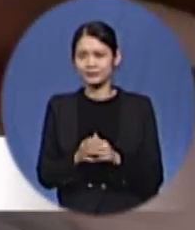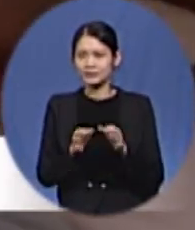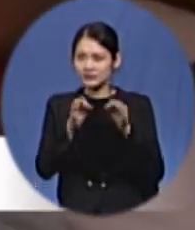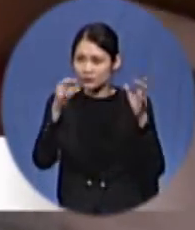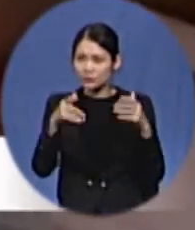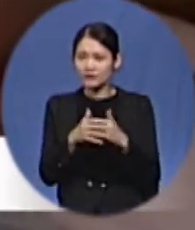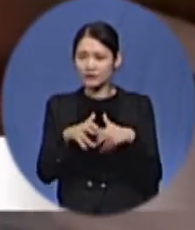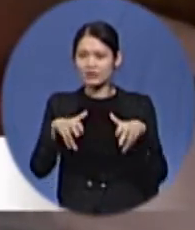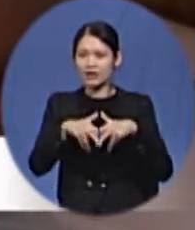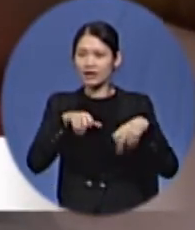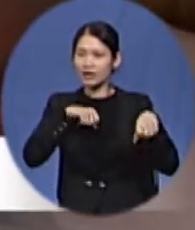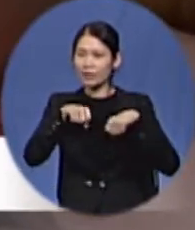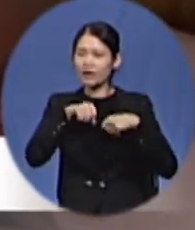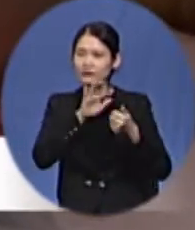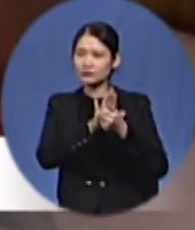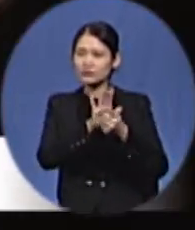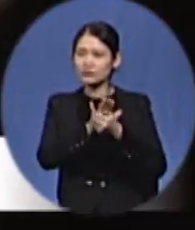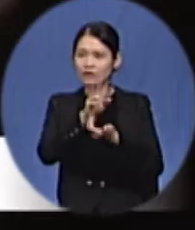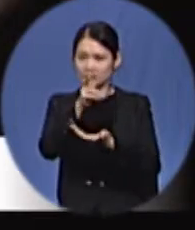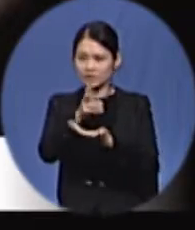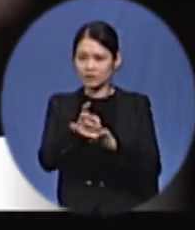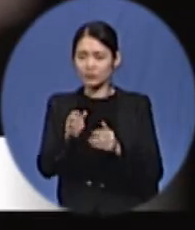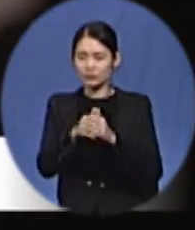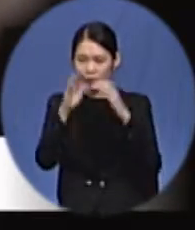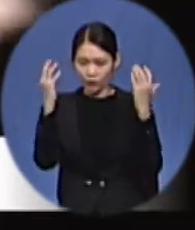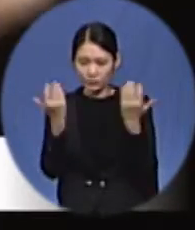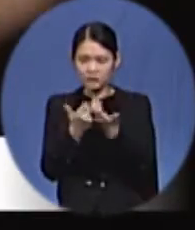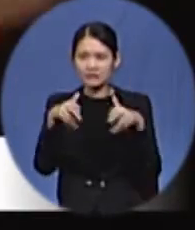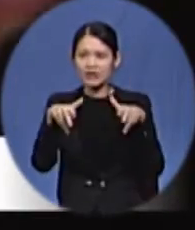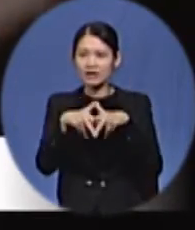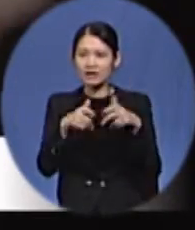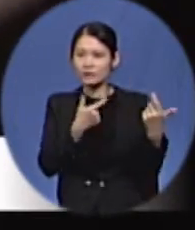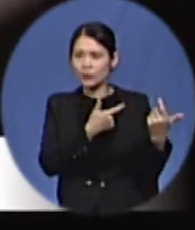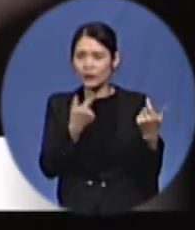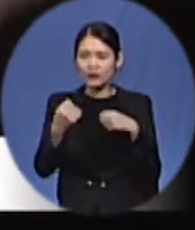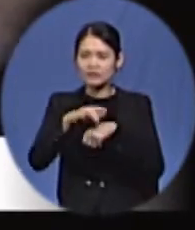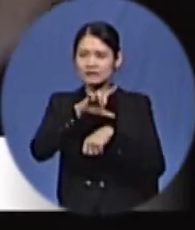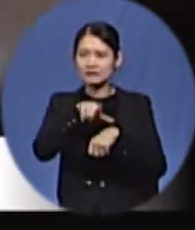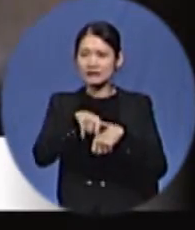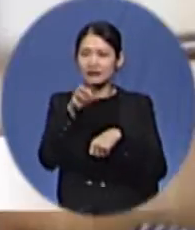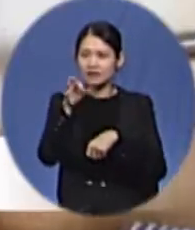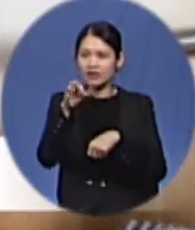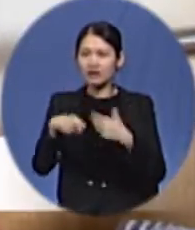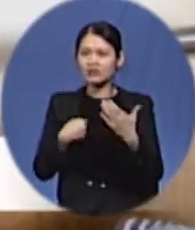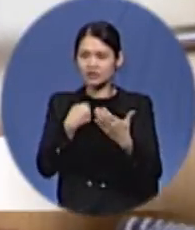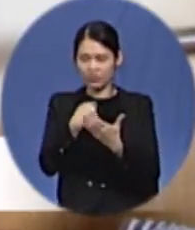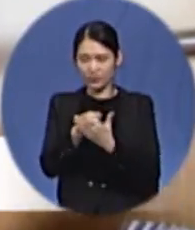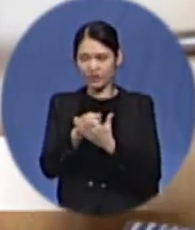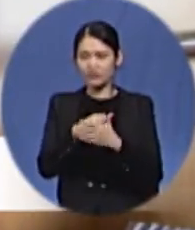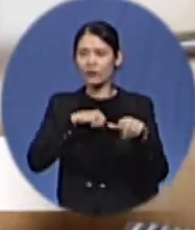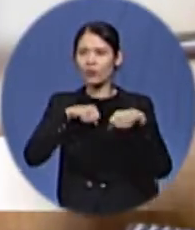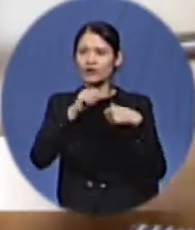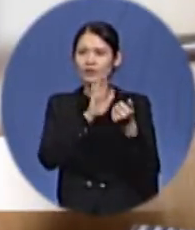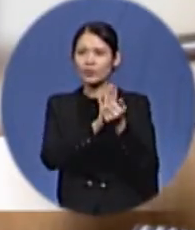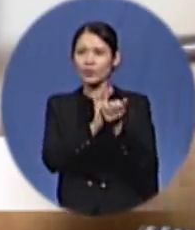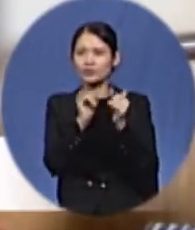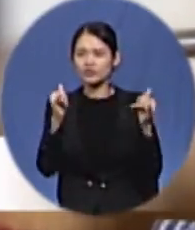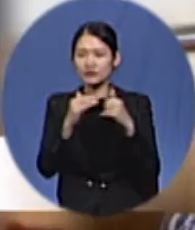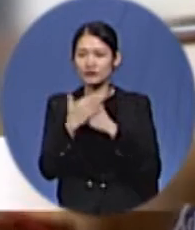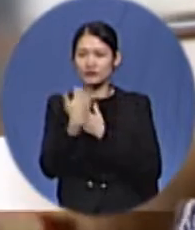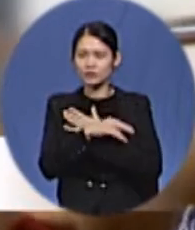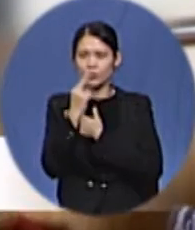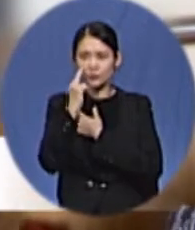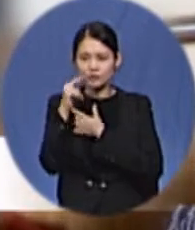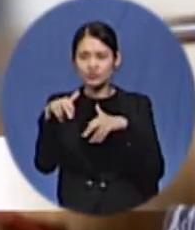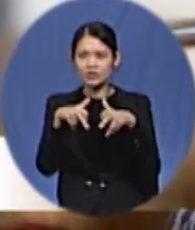그동안 장애인 활동 지원 제도는 모든 장애인에게 동일한 시간당 단가를 적용해 활동 보조인들의 최중증